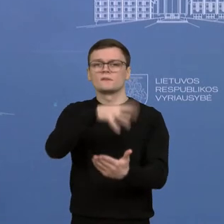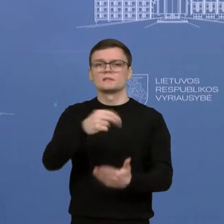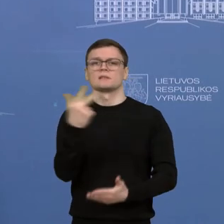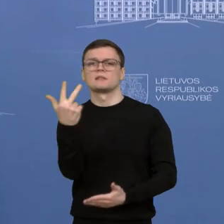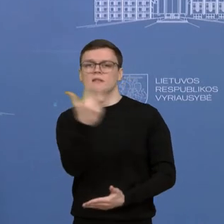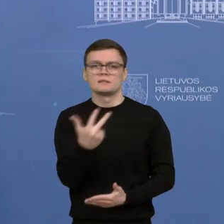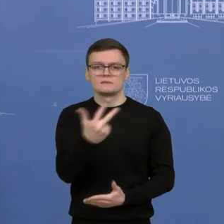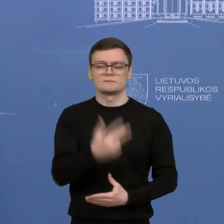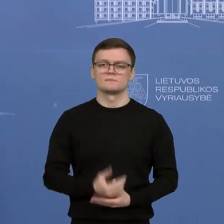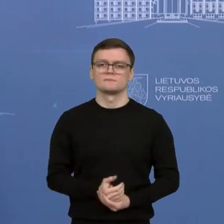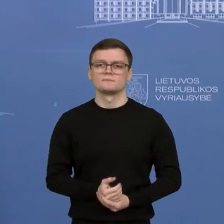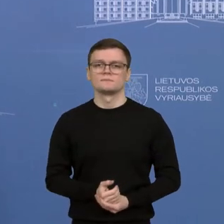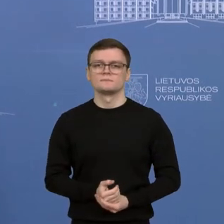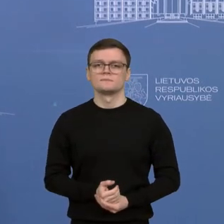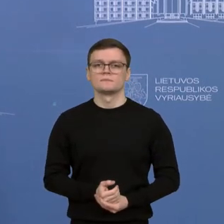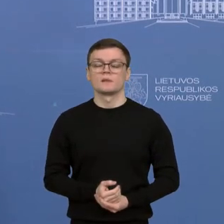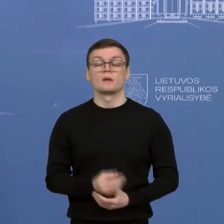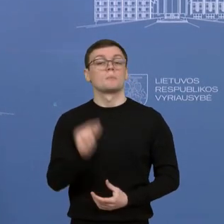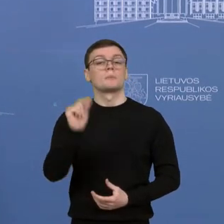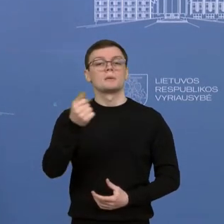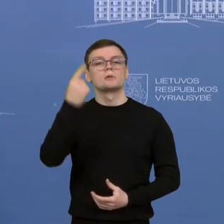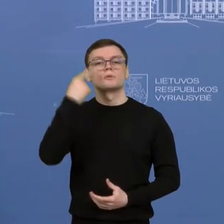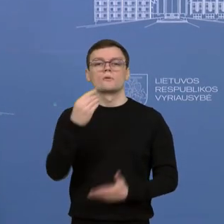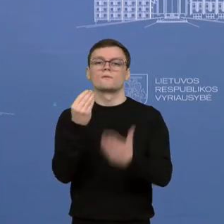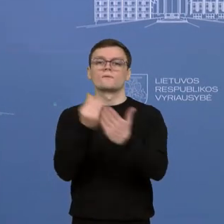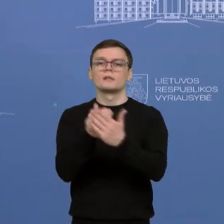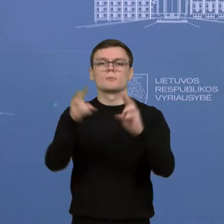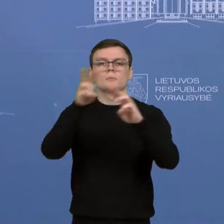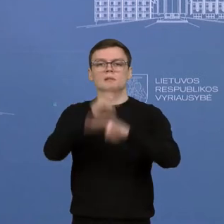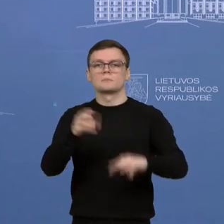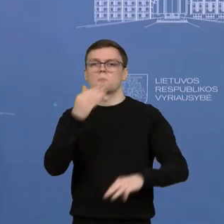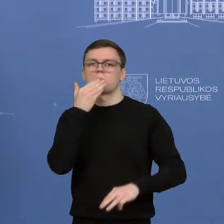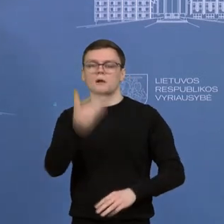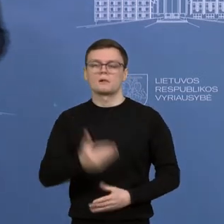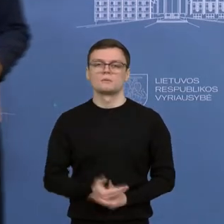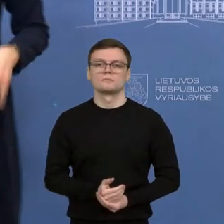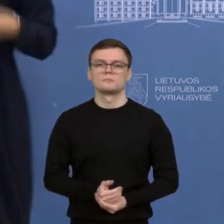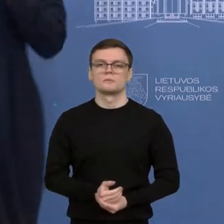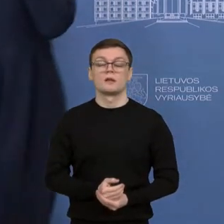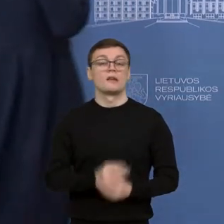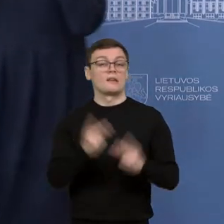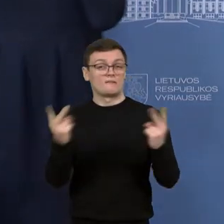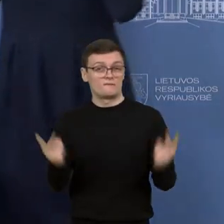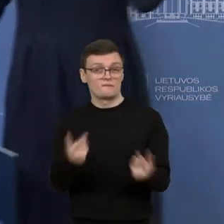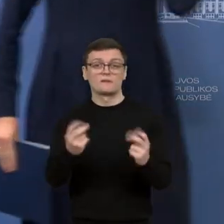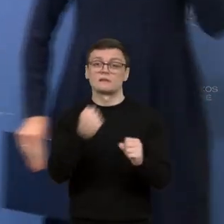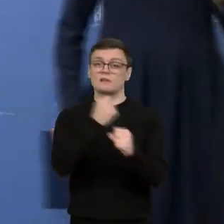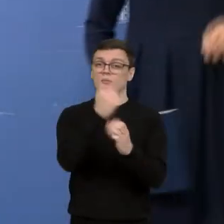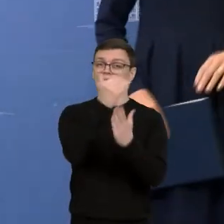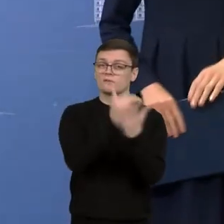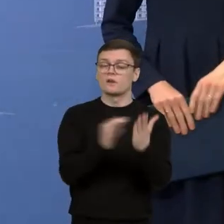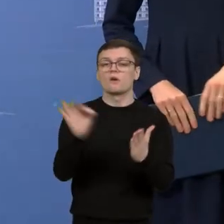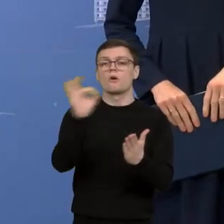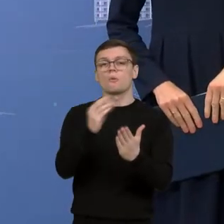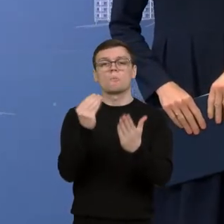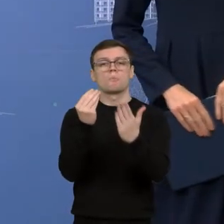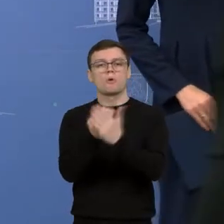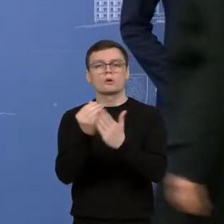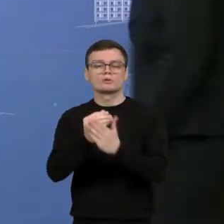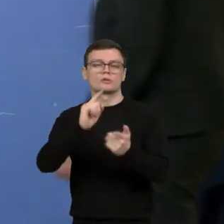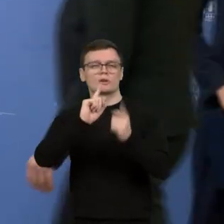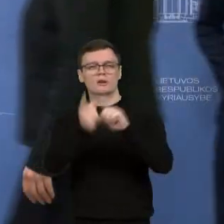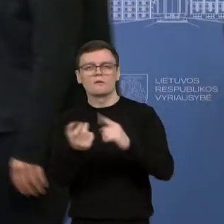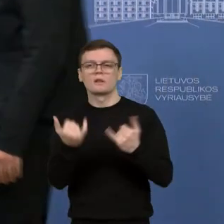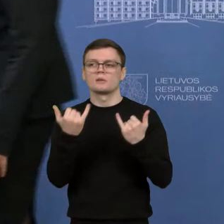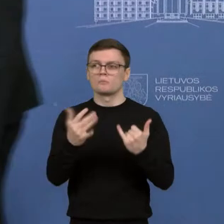valdžios atstovams, tai pirmiausia finansų ministrės norėjau paklausti, ar vis dar darbo tvarkėje lieka mokesčių reforma, kuri buvo